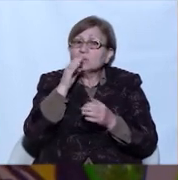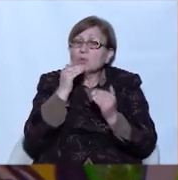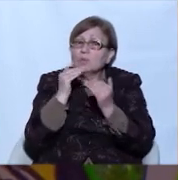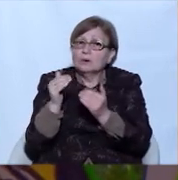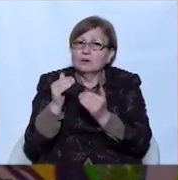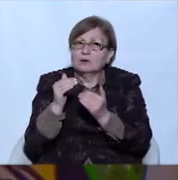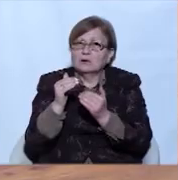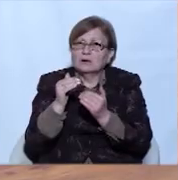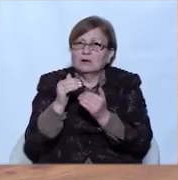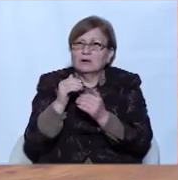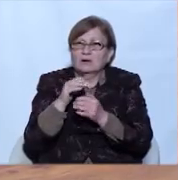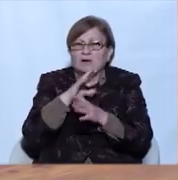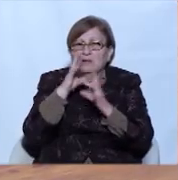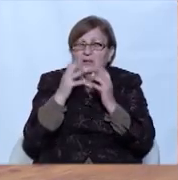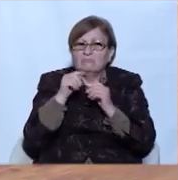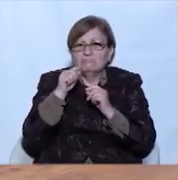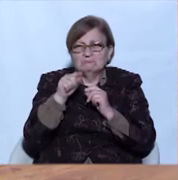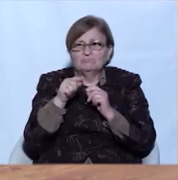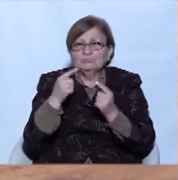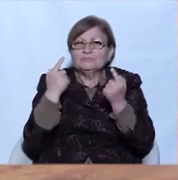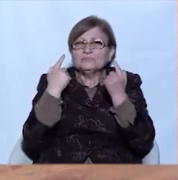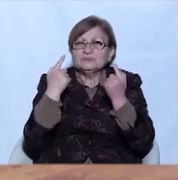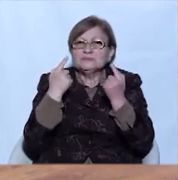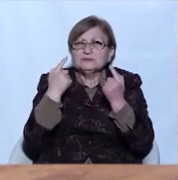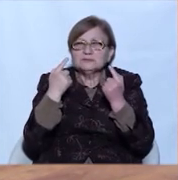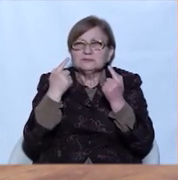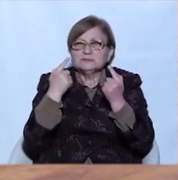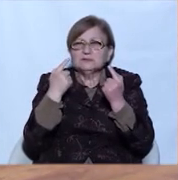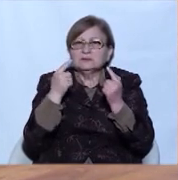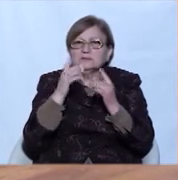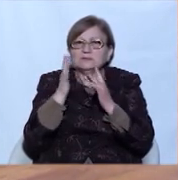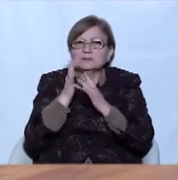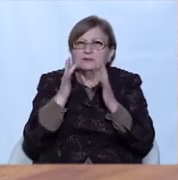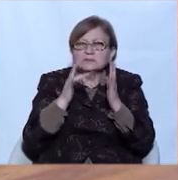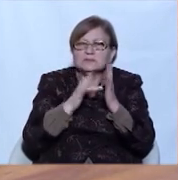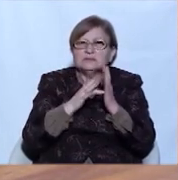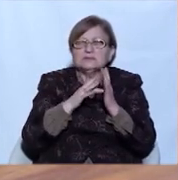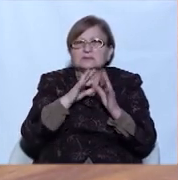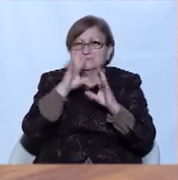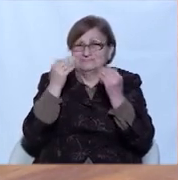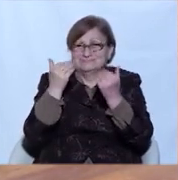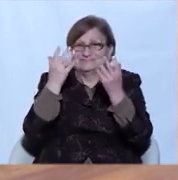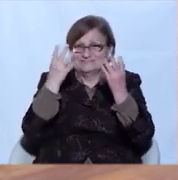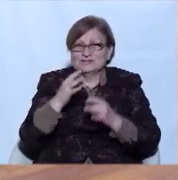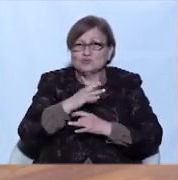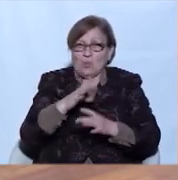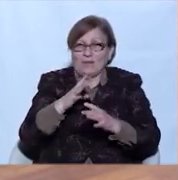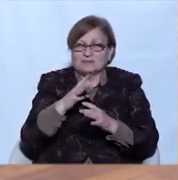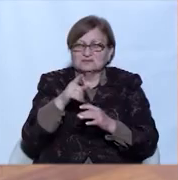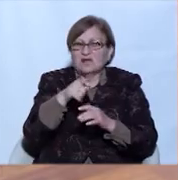რომელიც მაინც და მაინც სწორედ აი ამ უდიდესი იმედისაგან არის დაცლილი, რასაც ჩვენ შობა